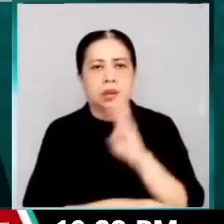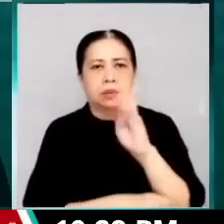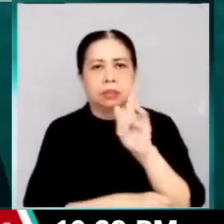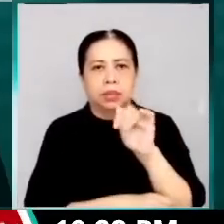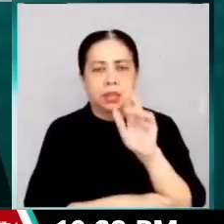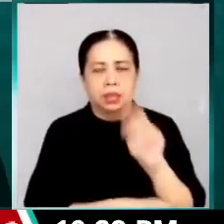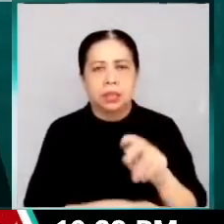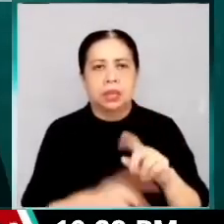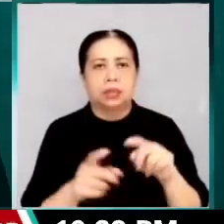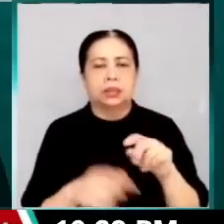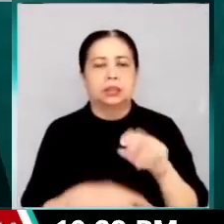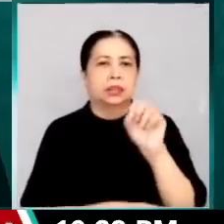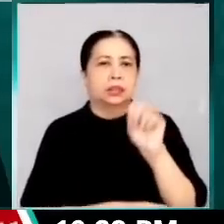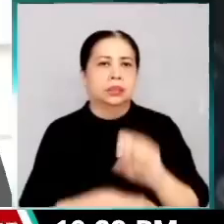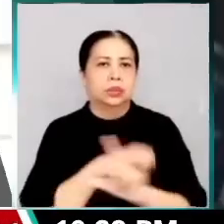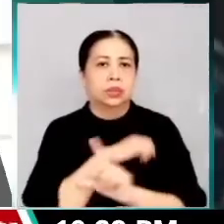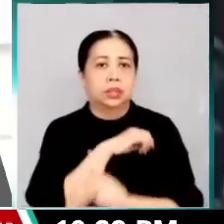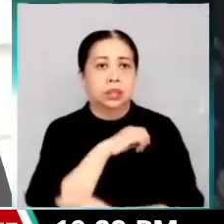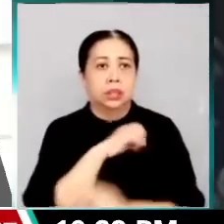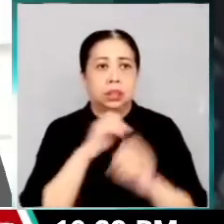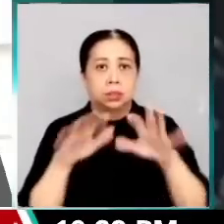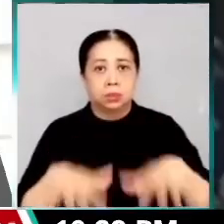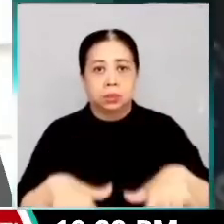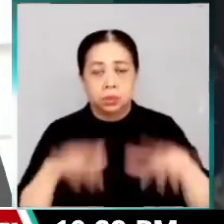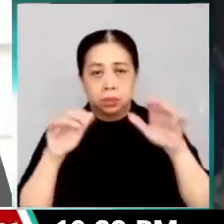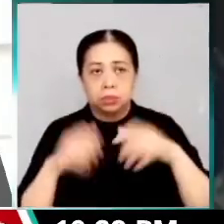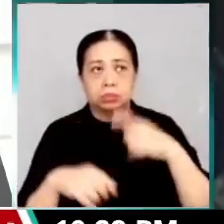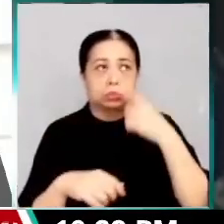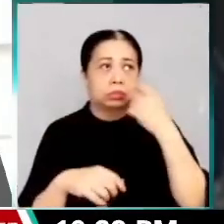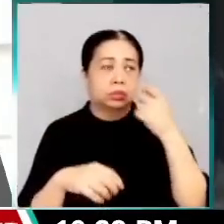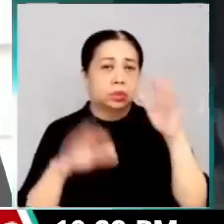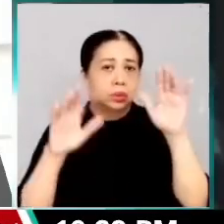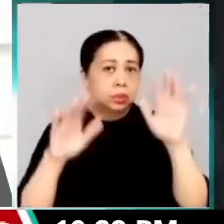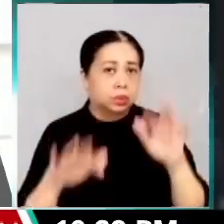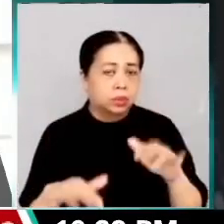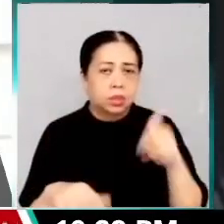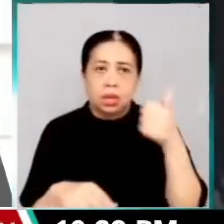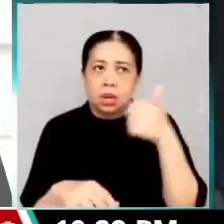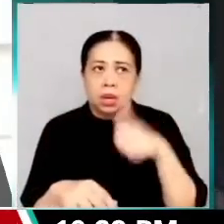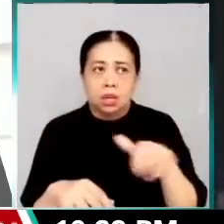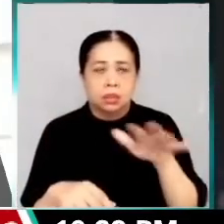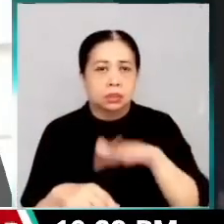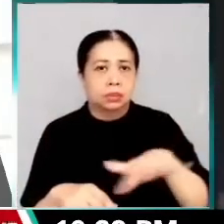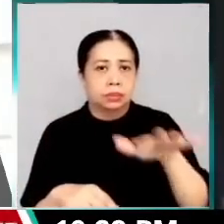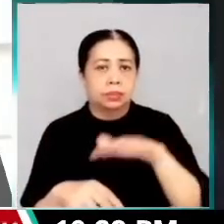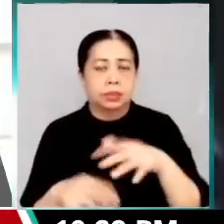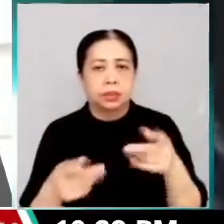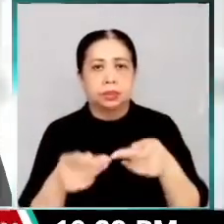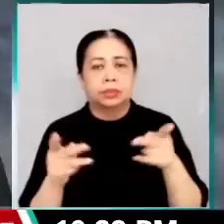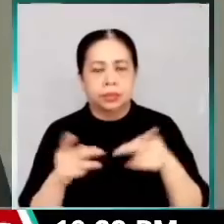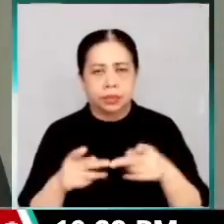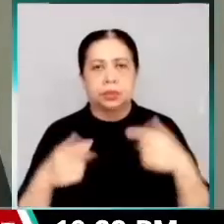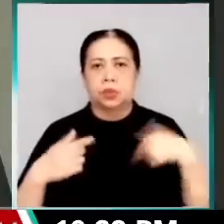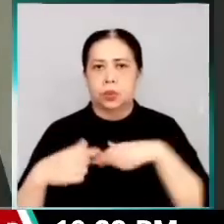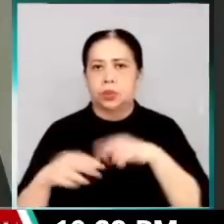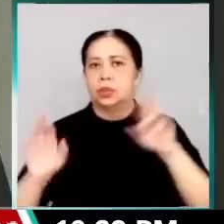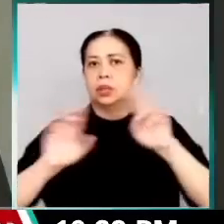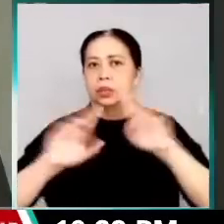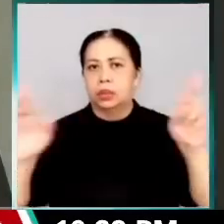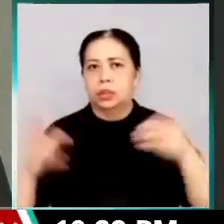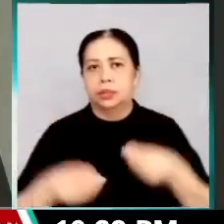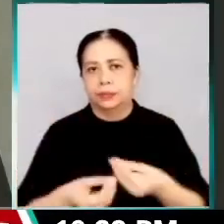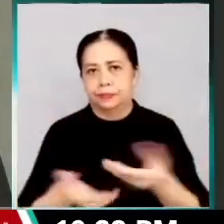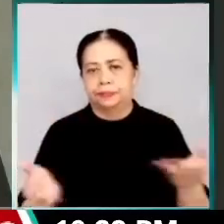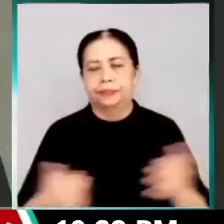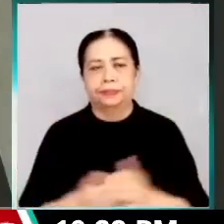Kung bahain, dulot ng ulan, or anywhere in the region, we are ready to provide. Nagsagawa na